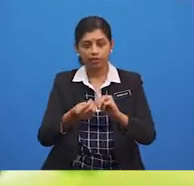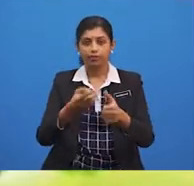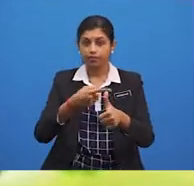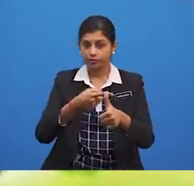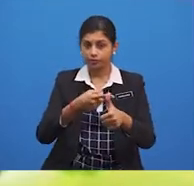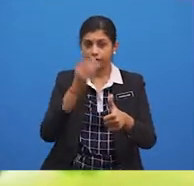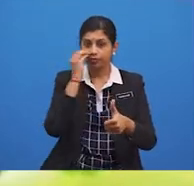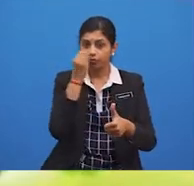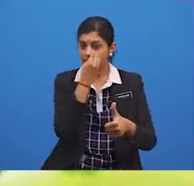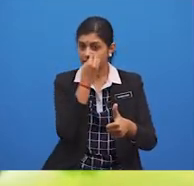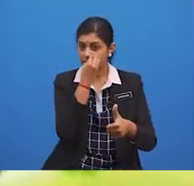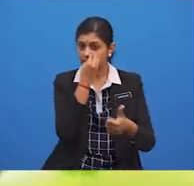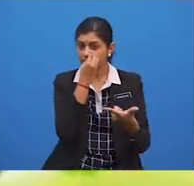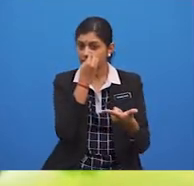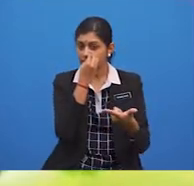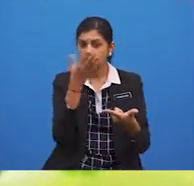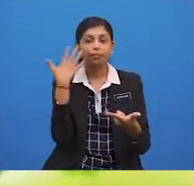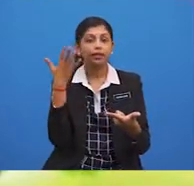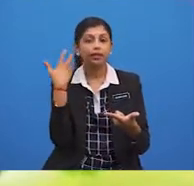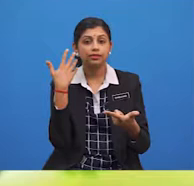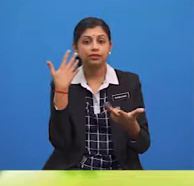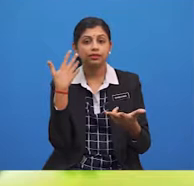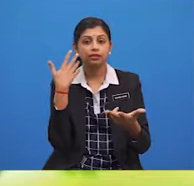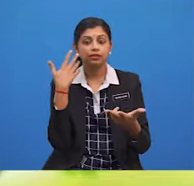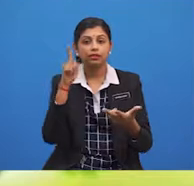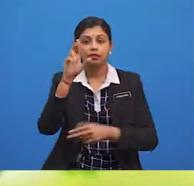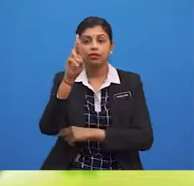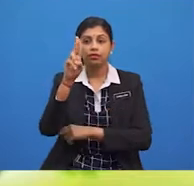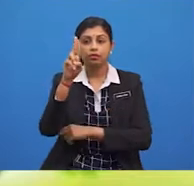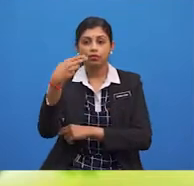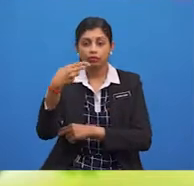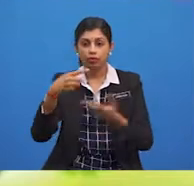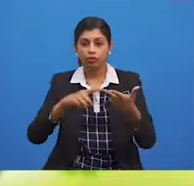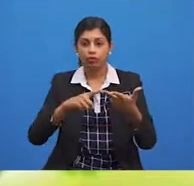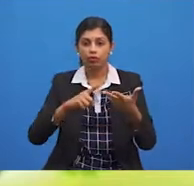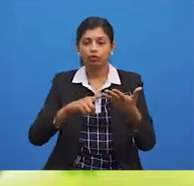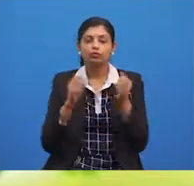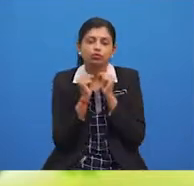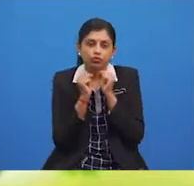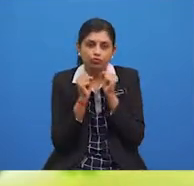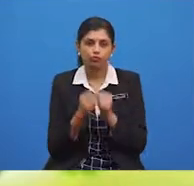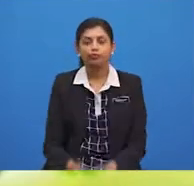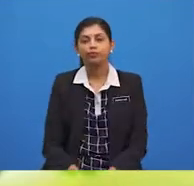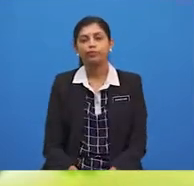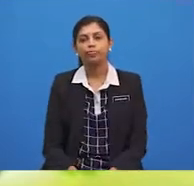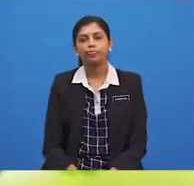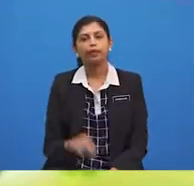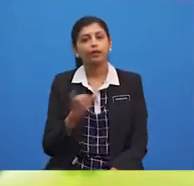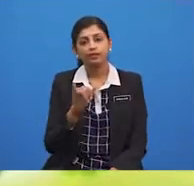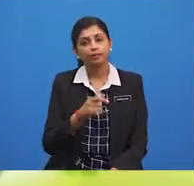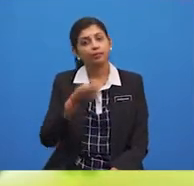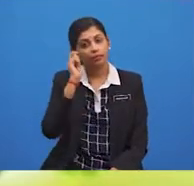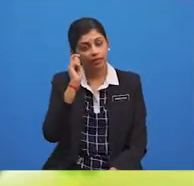iaitu musim bunga, musim panas, musim luruh dan musim sejuk. Sama